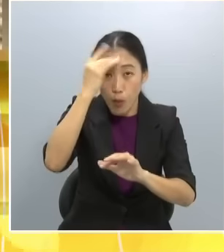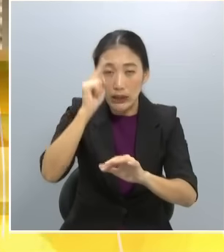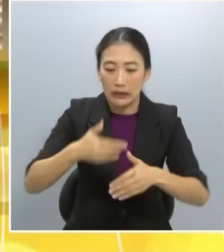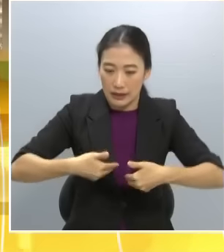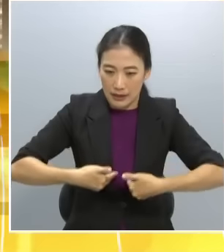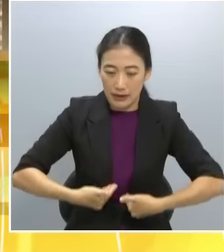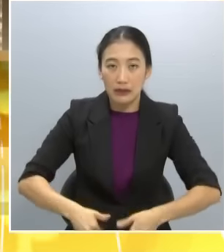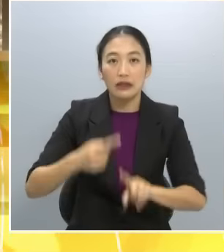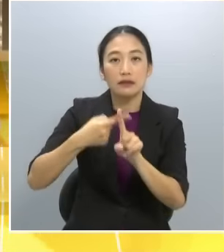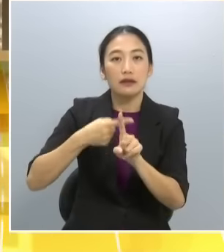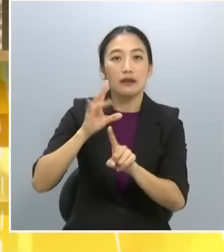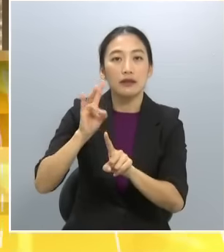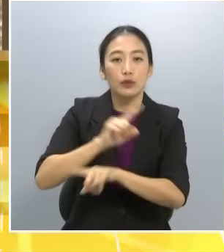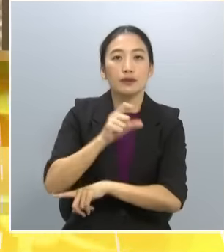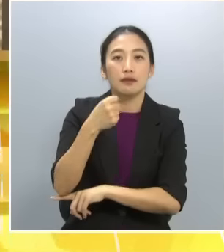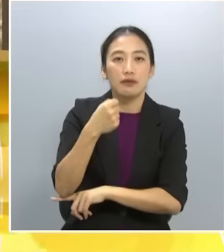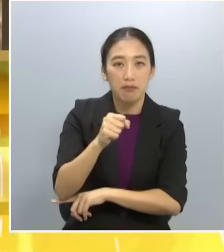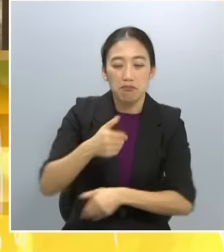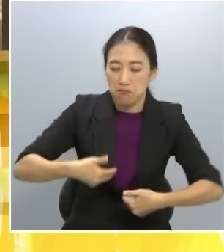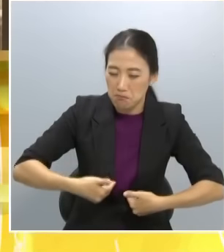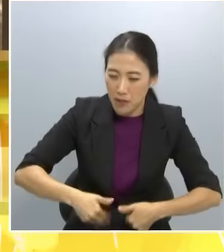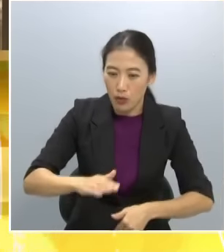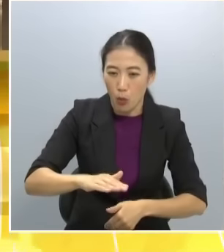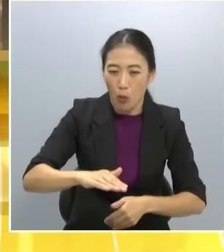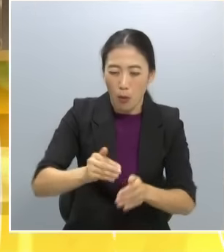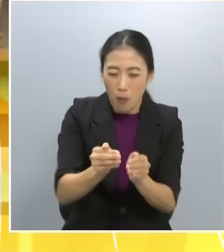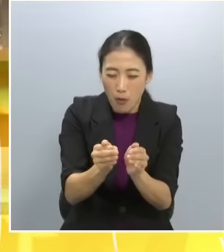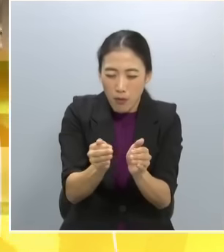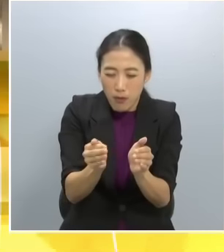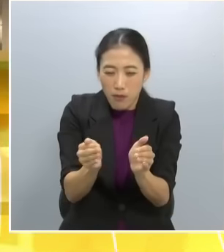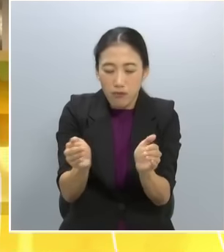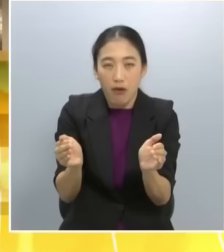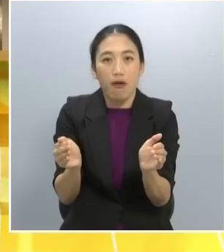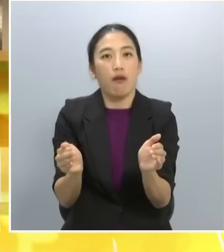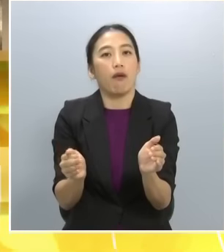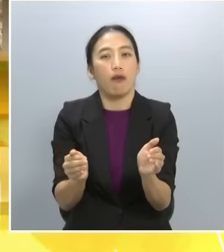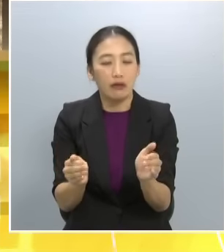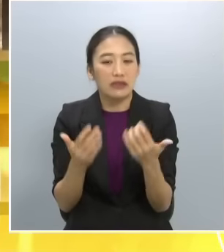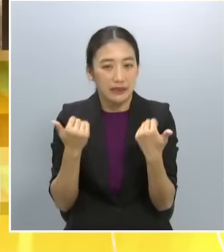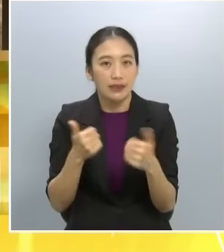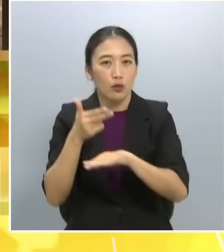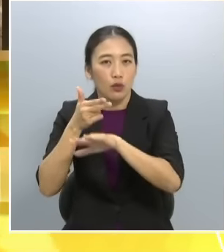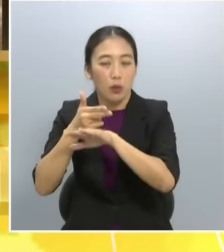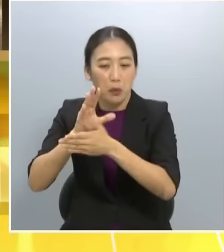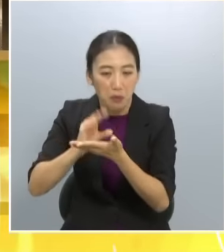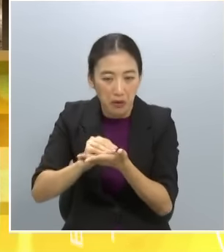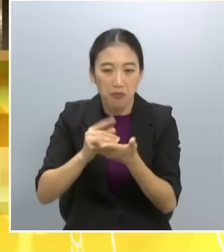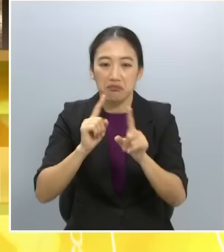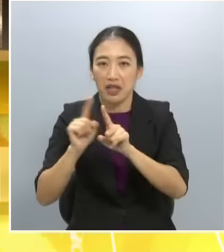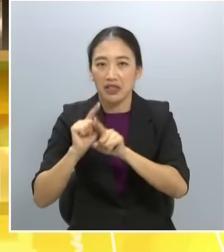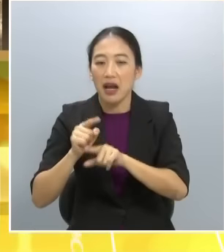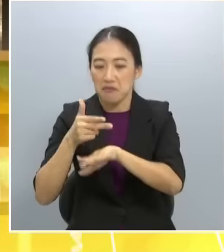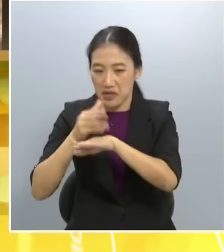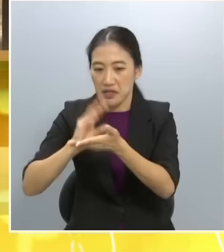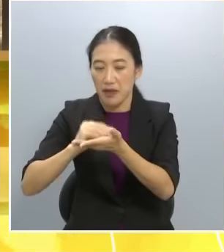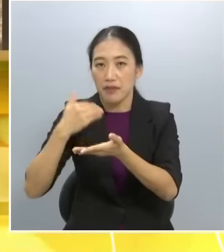การรักษาความปลอดภัยของหมูเด้งด้วย ทั้งนี้ทั้งนั้นได้ติดตั้งวงจรปิดออกกฎระเบียบผู้อำนวยการสวนสัตว์บอกจะดําเนินคดีตามกฎหมาย